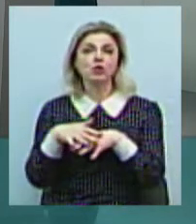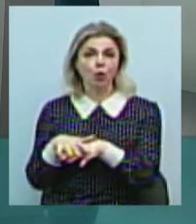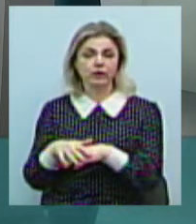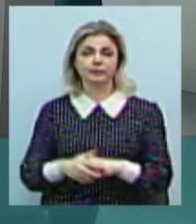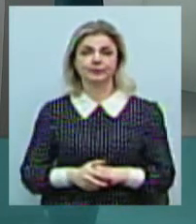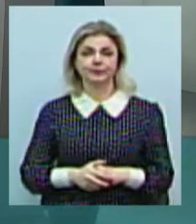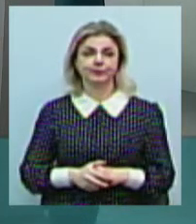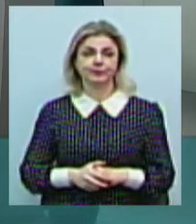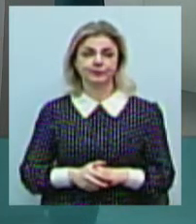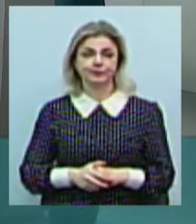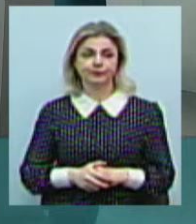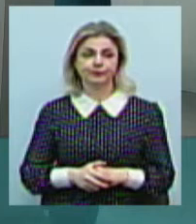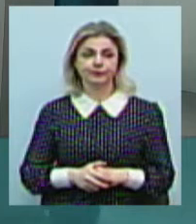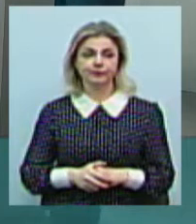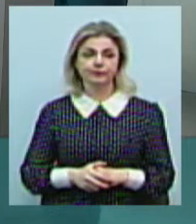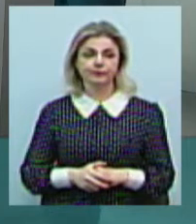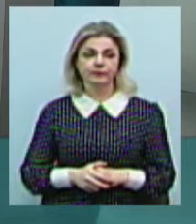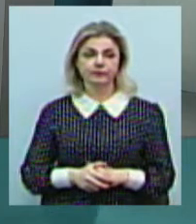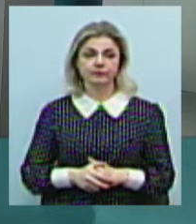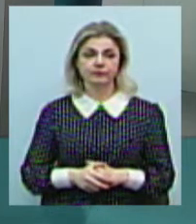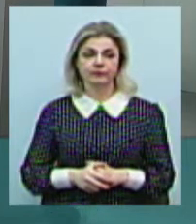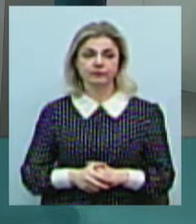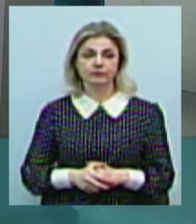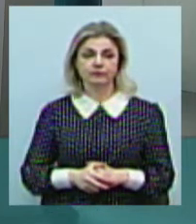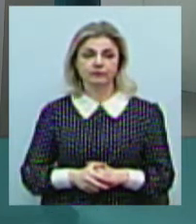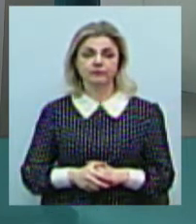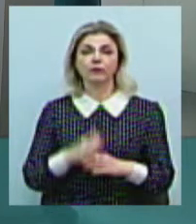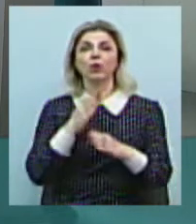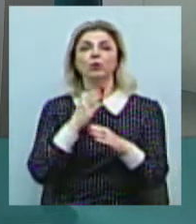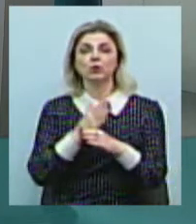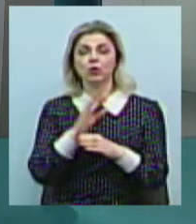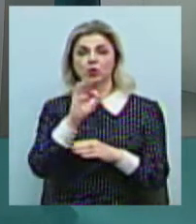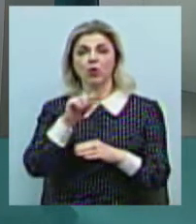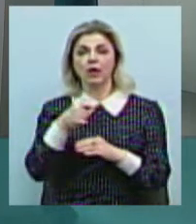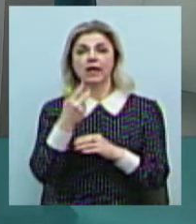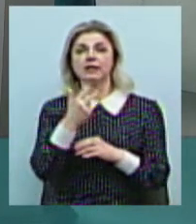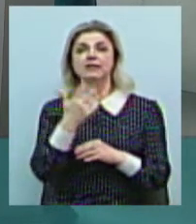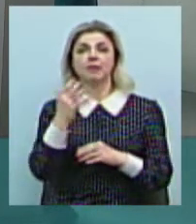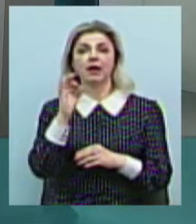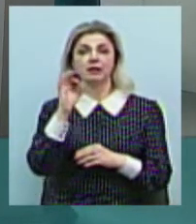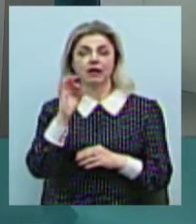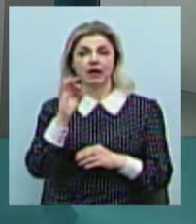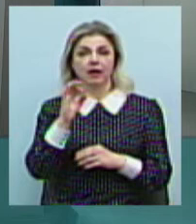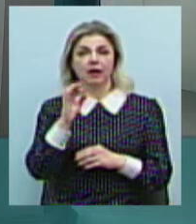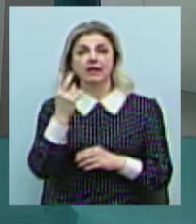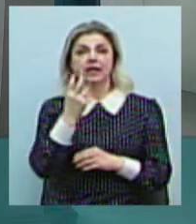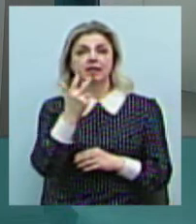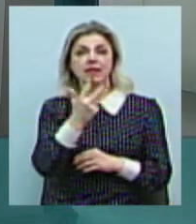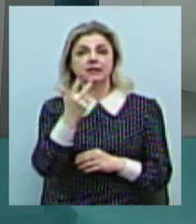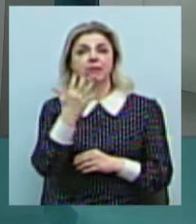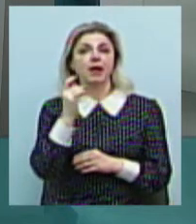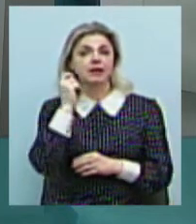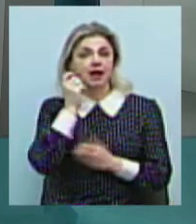будь-якого пенсіонера, в даному випадку цього чоловіка. І множимо на 0,35, тобто в нього 35 років стажу